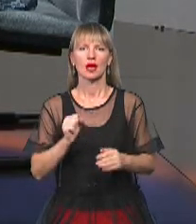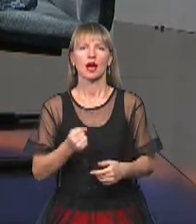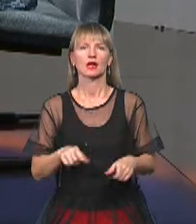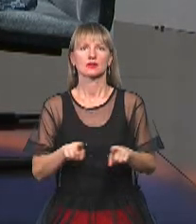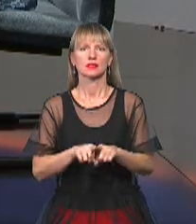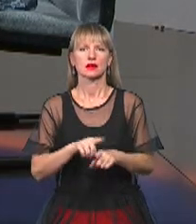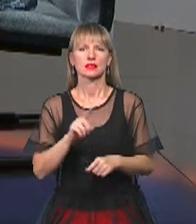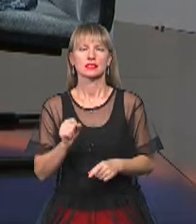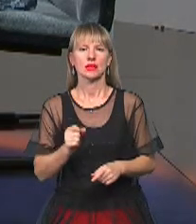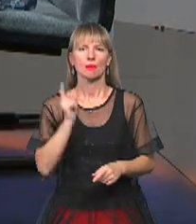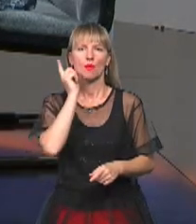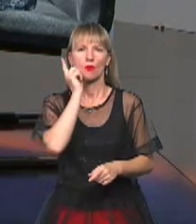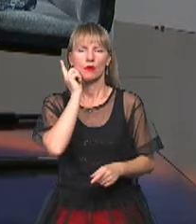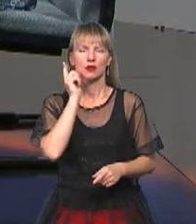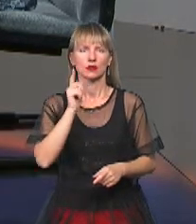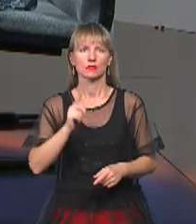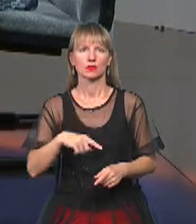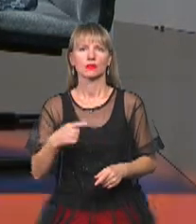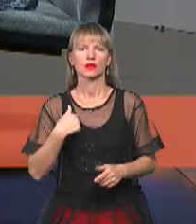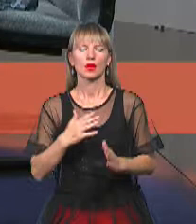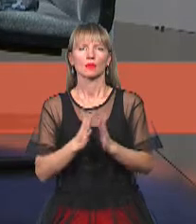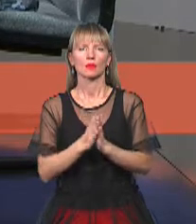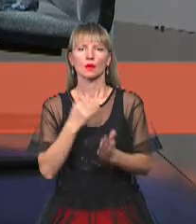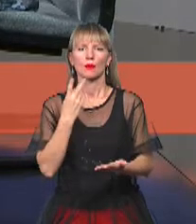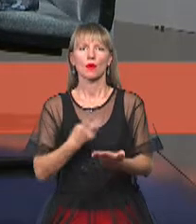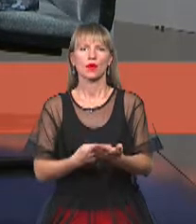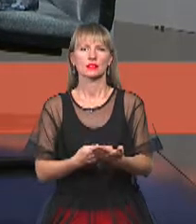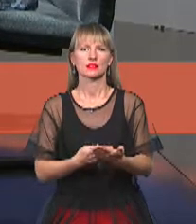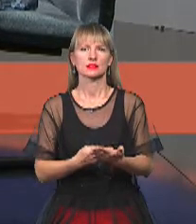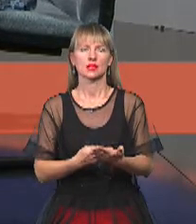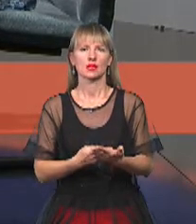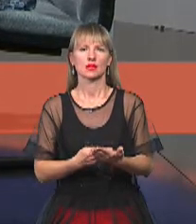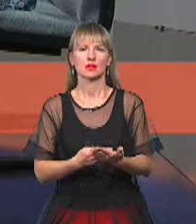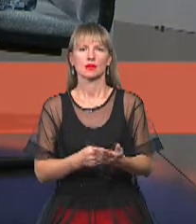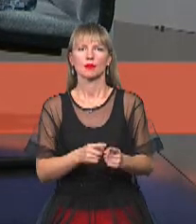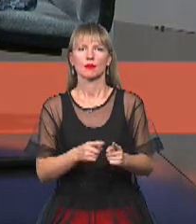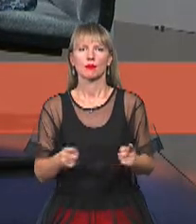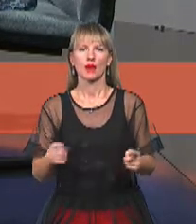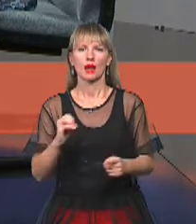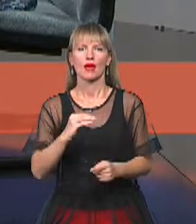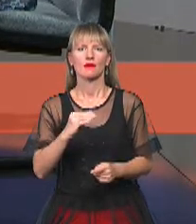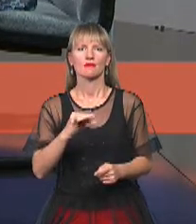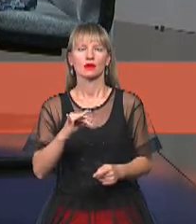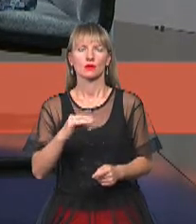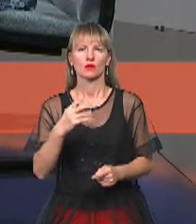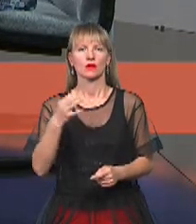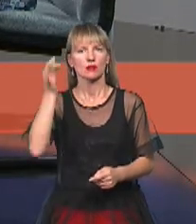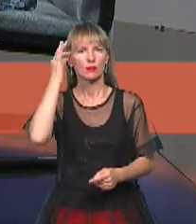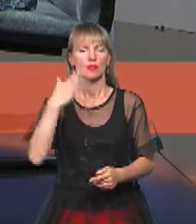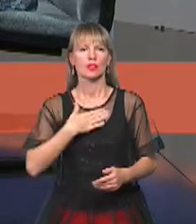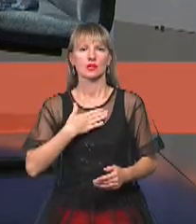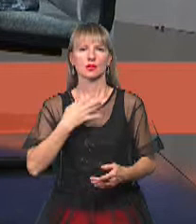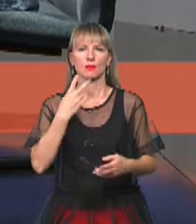також за мобільними телефонами. І я прошу показати от протягом ефіру, нагадати нашим телеглядачам